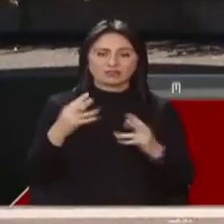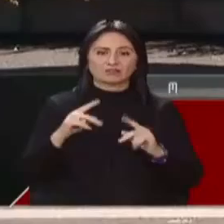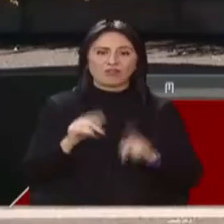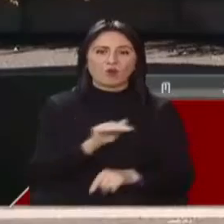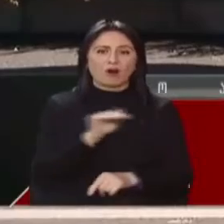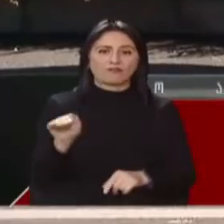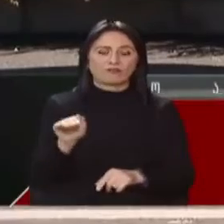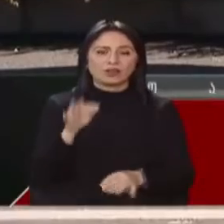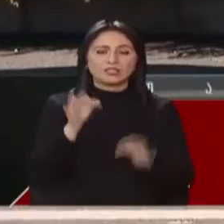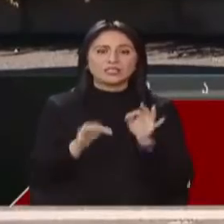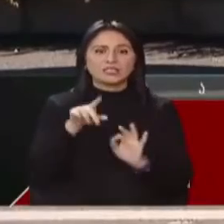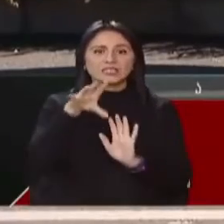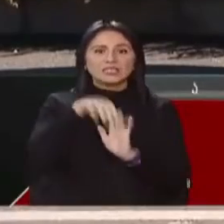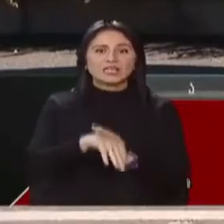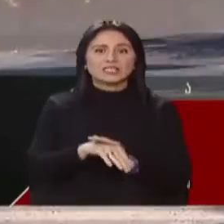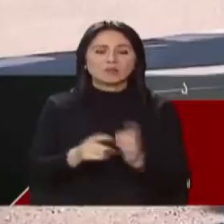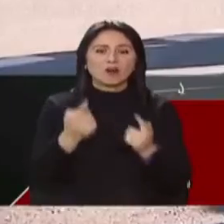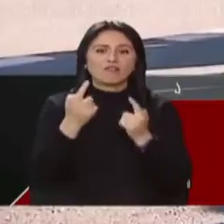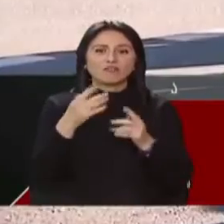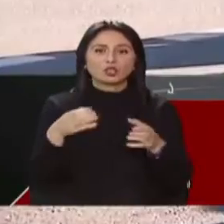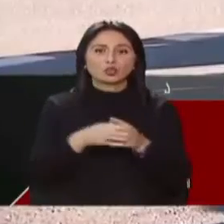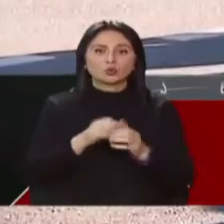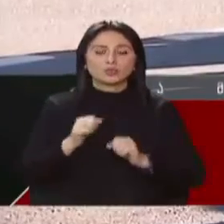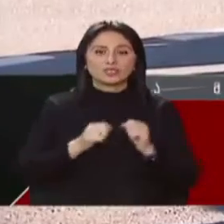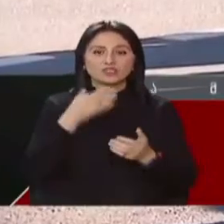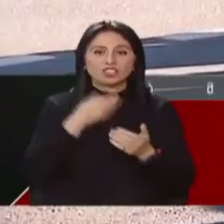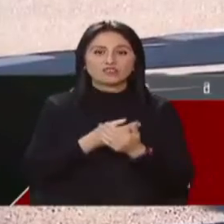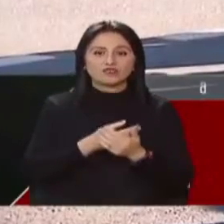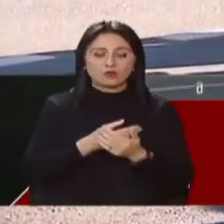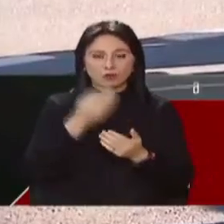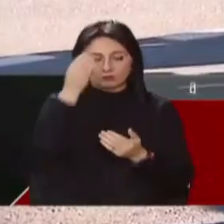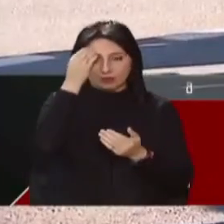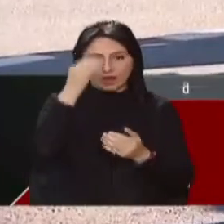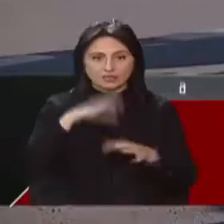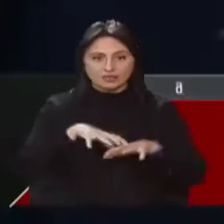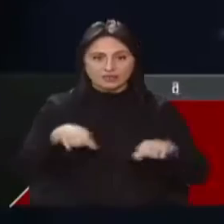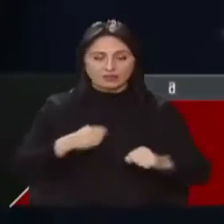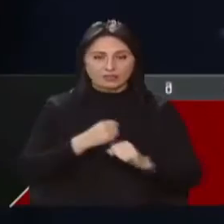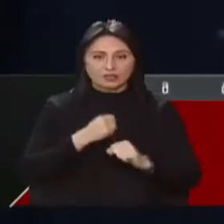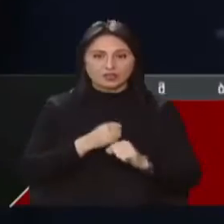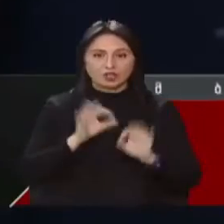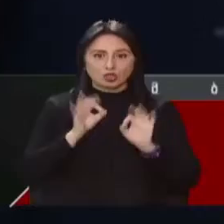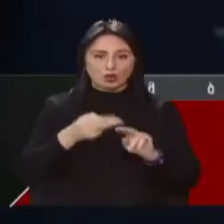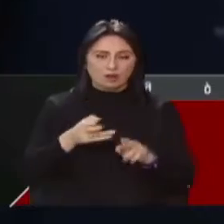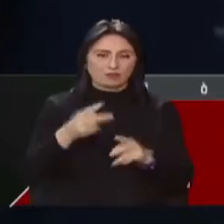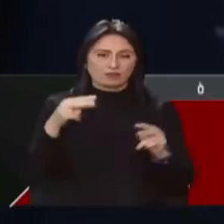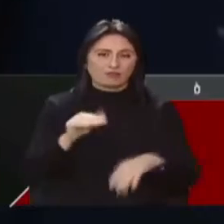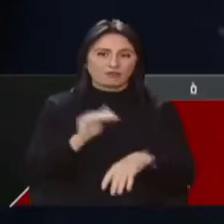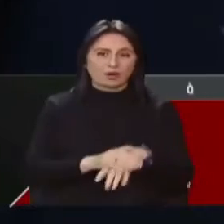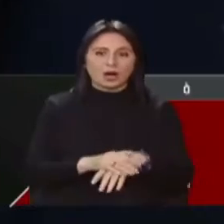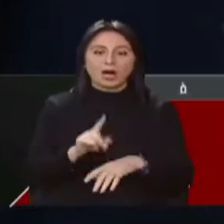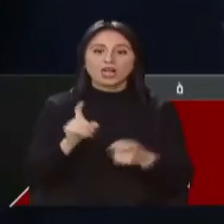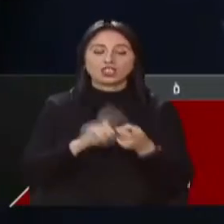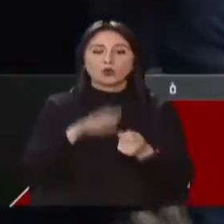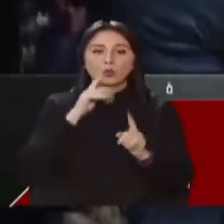რომ სასამართლო სისტემაში გავლენიანი ჯგუფი ცდილობს საკუთარი პოზიციების გამყარებას და ეს გადაწყვეტილებას და ამას მოწმობს, რა